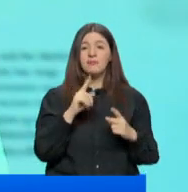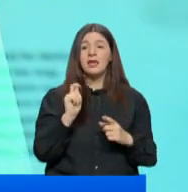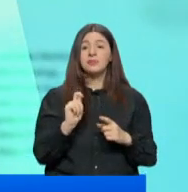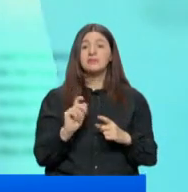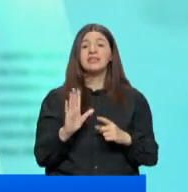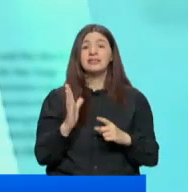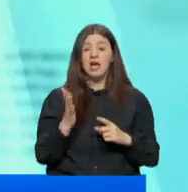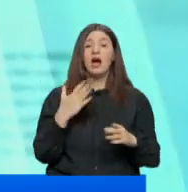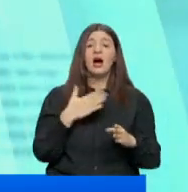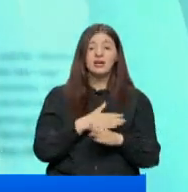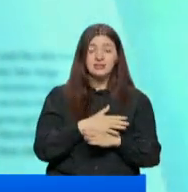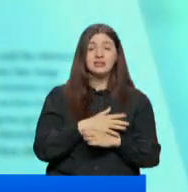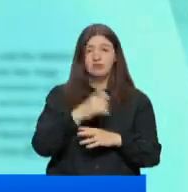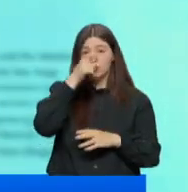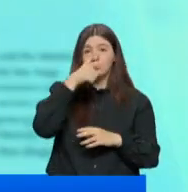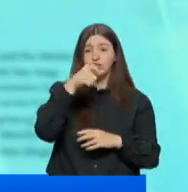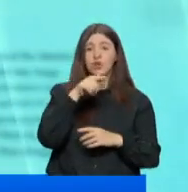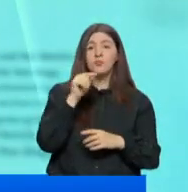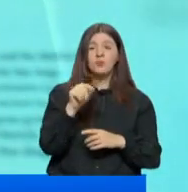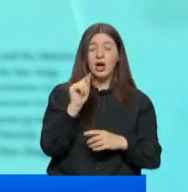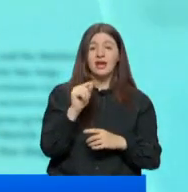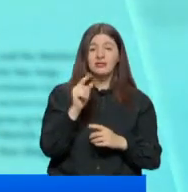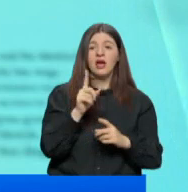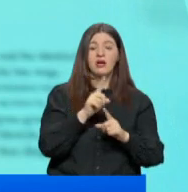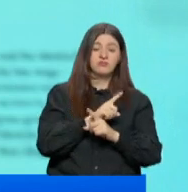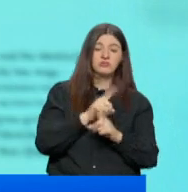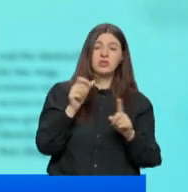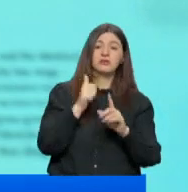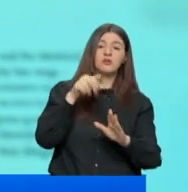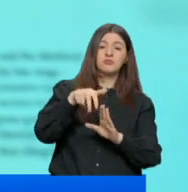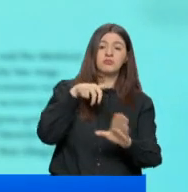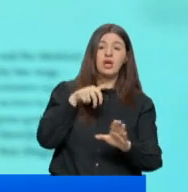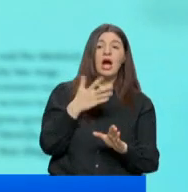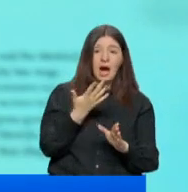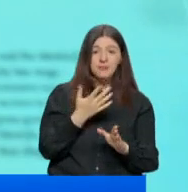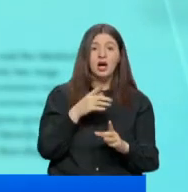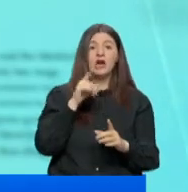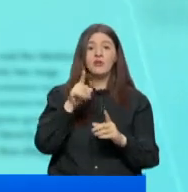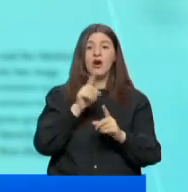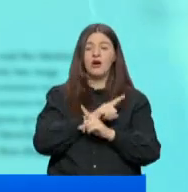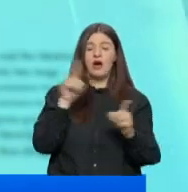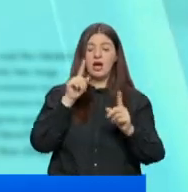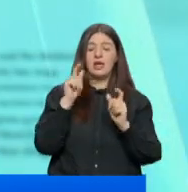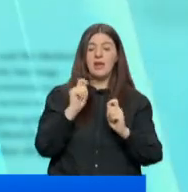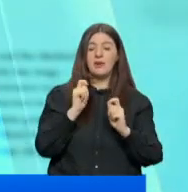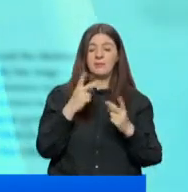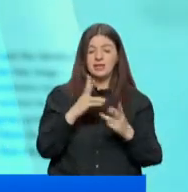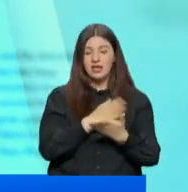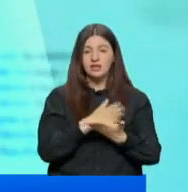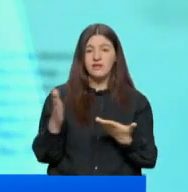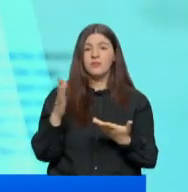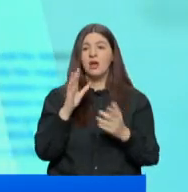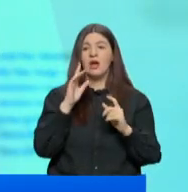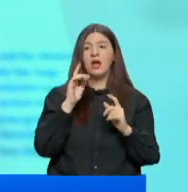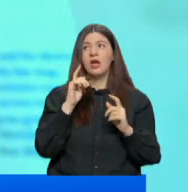getirilmezse aslında Türkiye burada vetodan geri çekilmişti ama vetosunu da devam ettirebilir şeklinde yorumlar